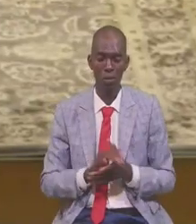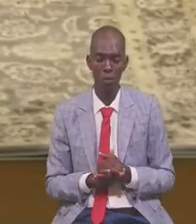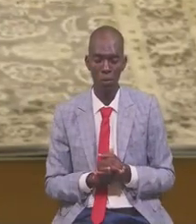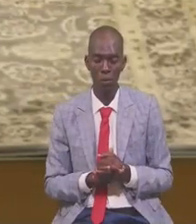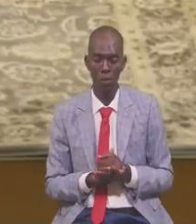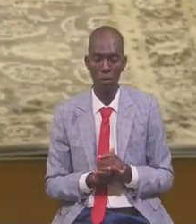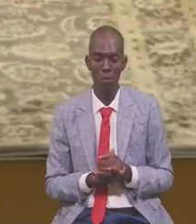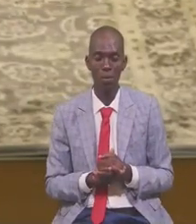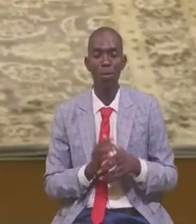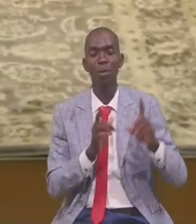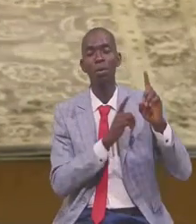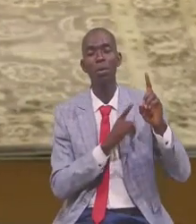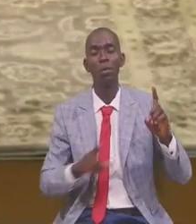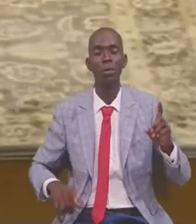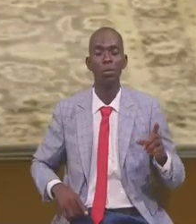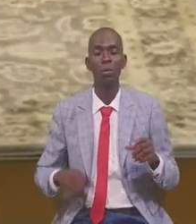Seigneur,